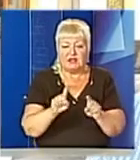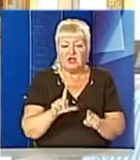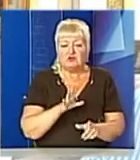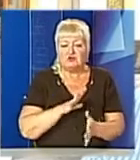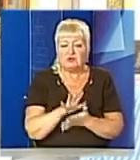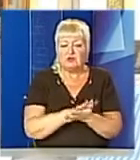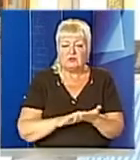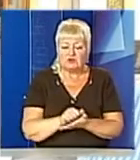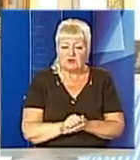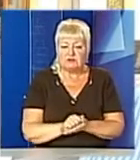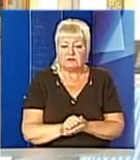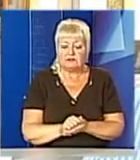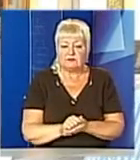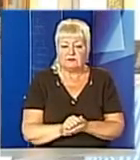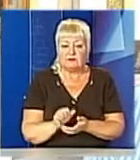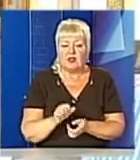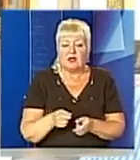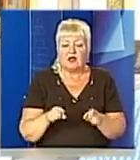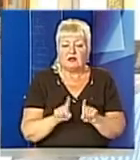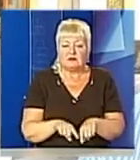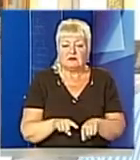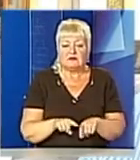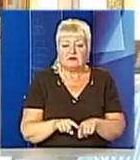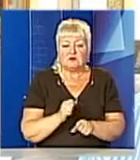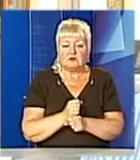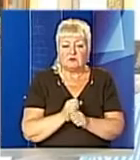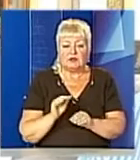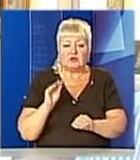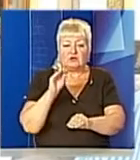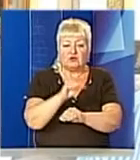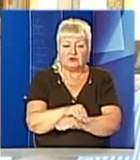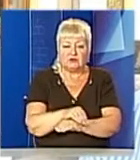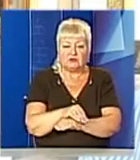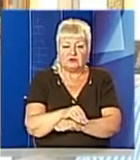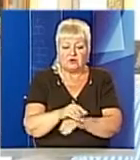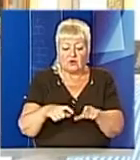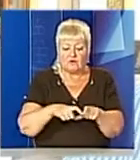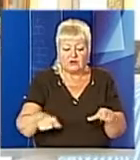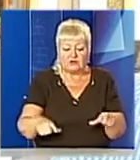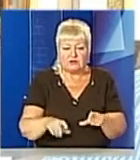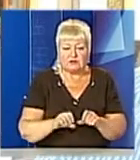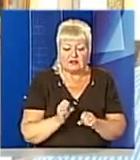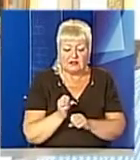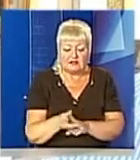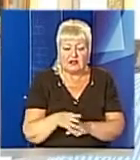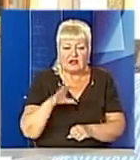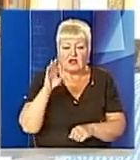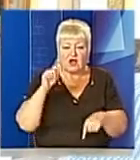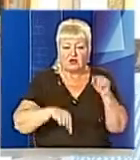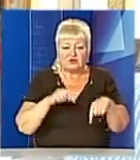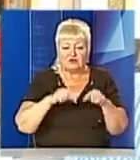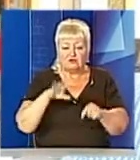скажімо, пошкоджені, а також влаштовували додатково ще лотки для відводу дощової води. Плюс